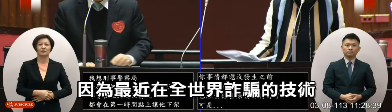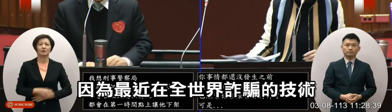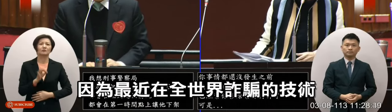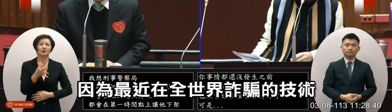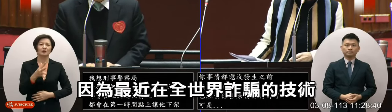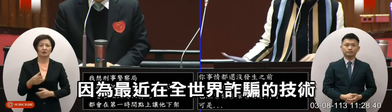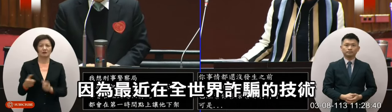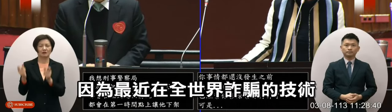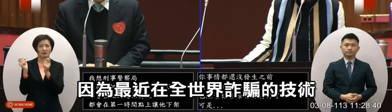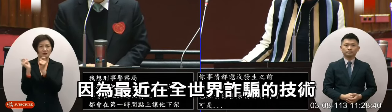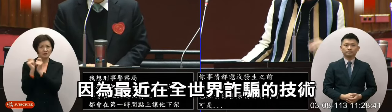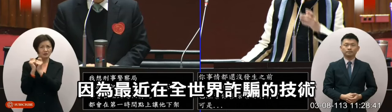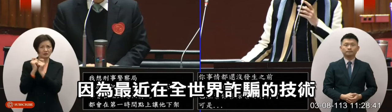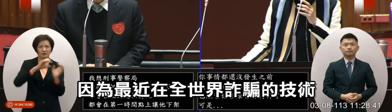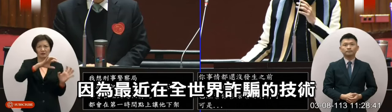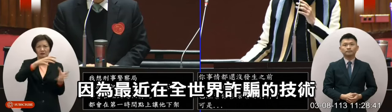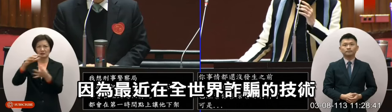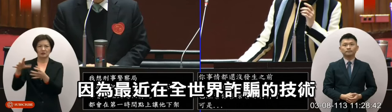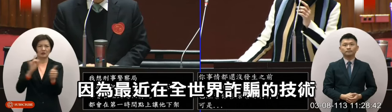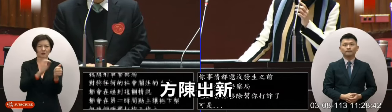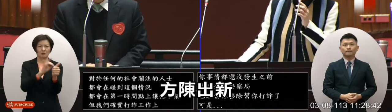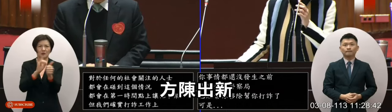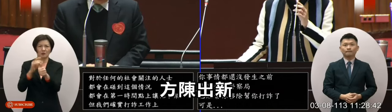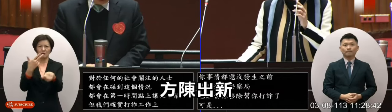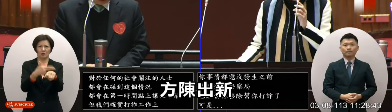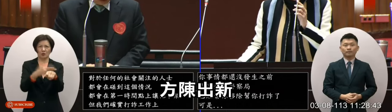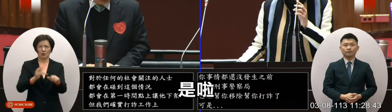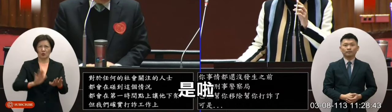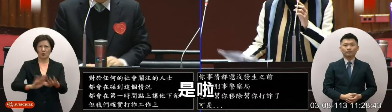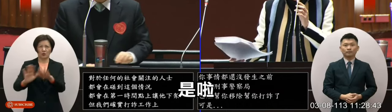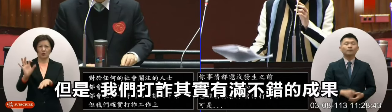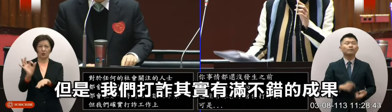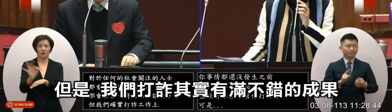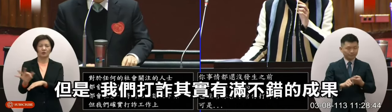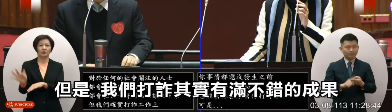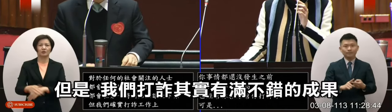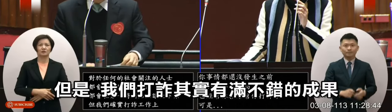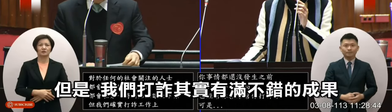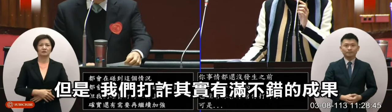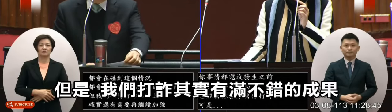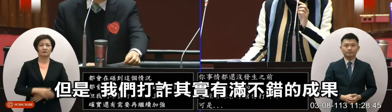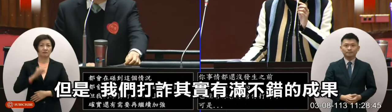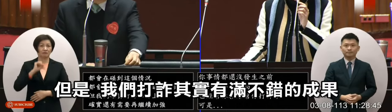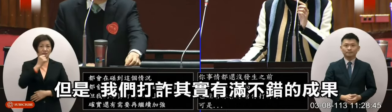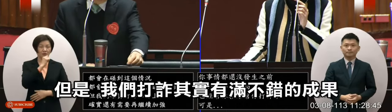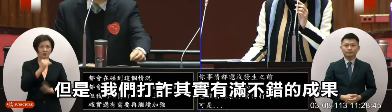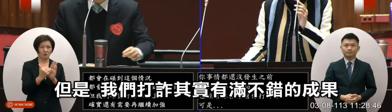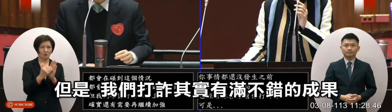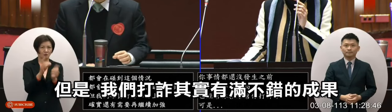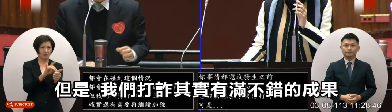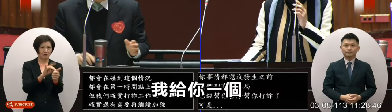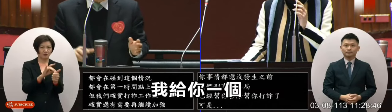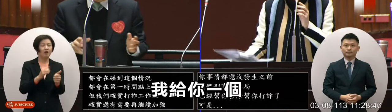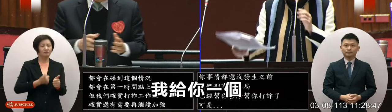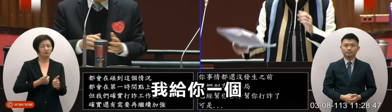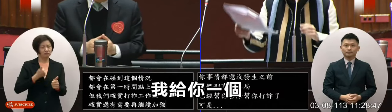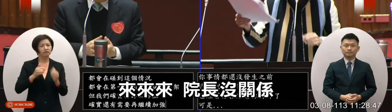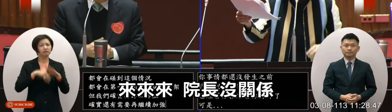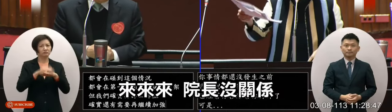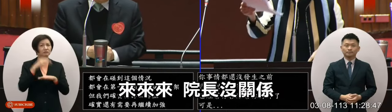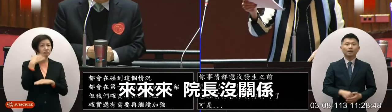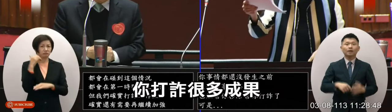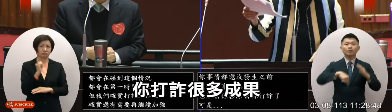在全世界这个诈骗的这个技术翻成初心， 是啦。 但是我们打诈其实有蛮不错的成果我